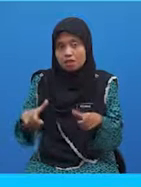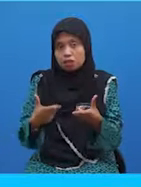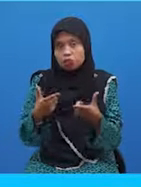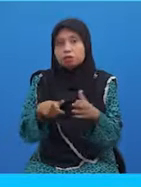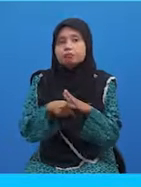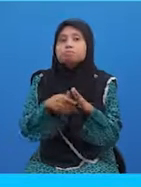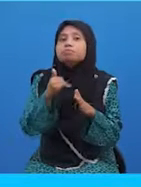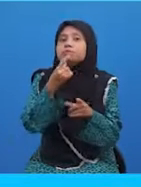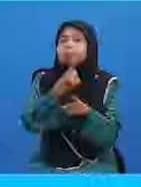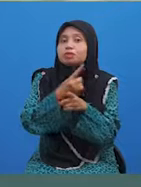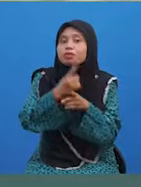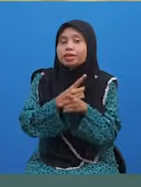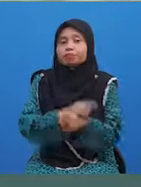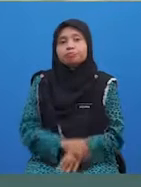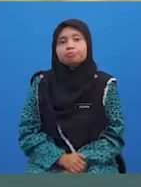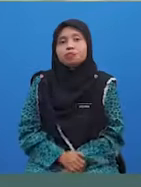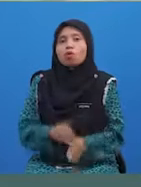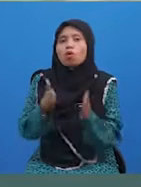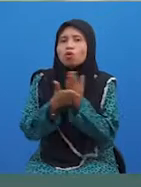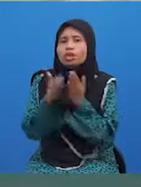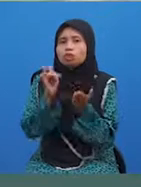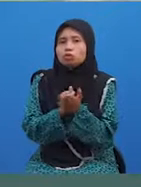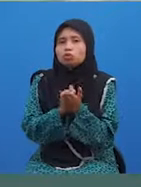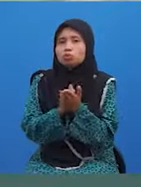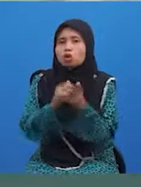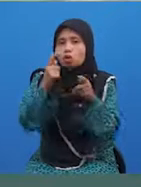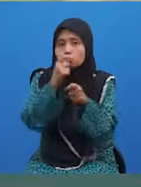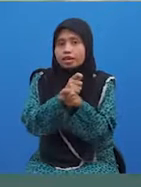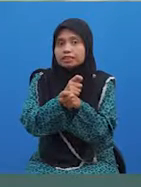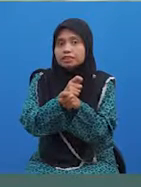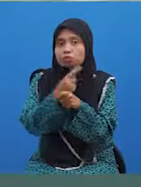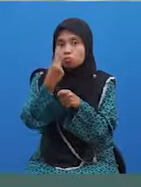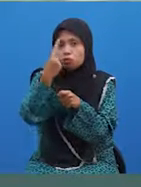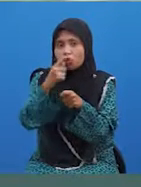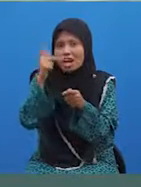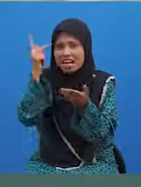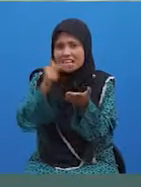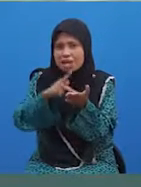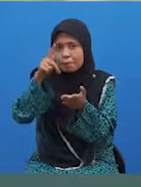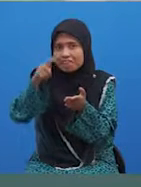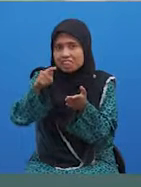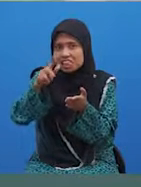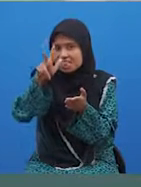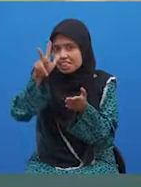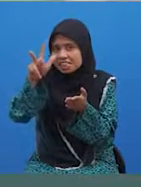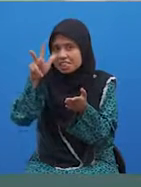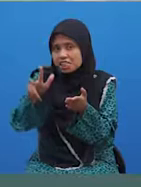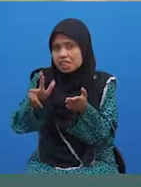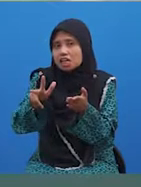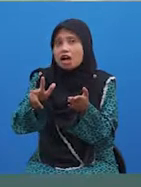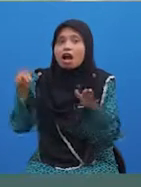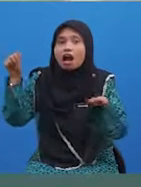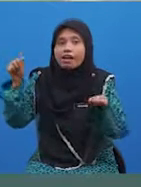tersebut. Oleh itu, tugas pelajar adalah untuk mengenal pasti ketiga-tiga